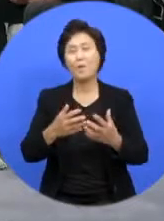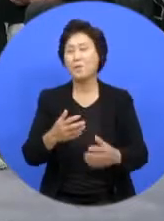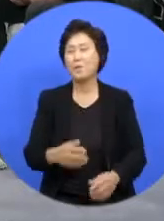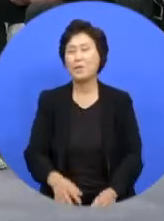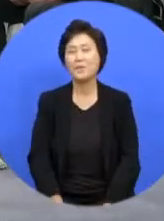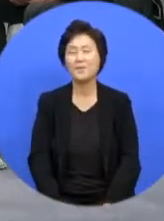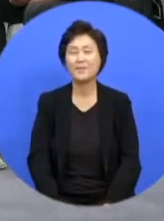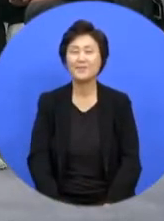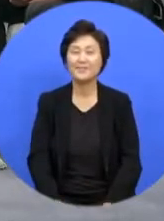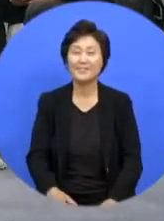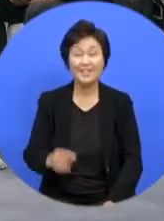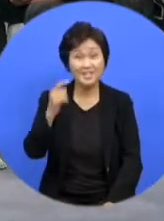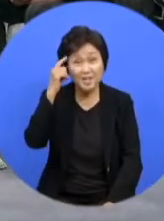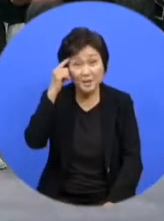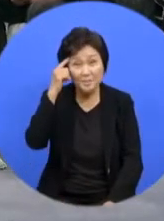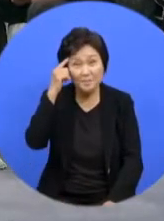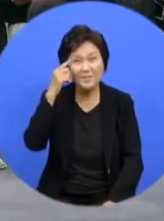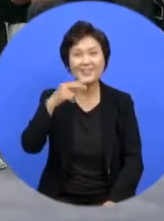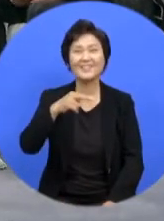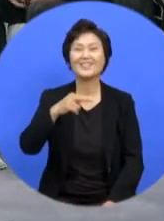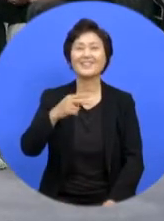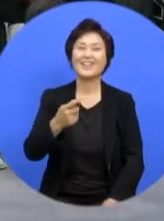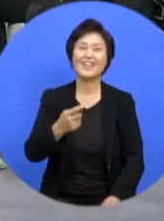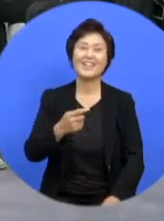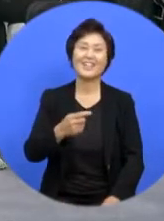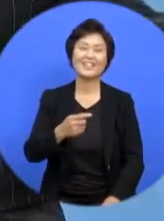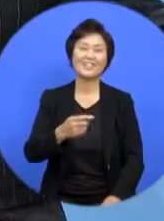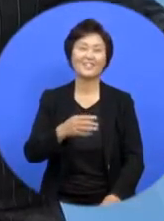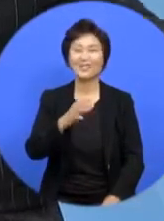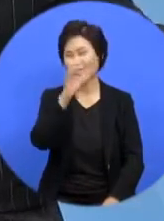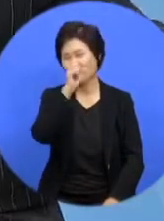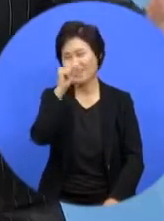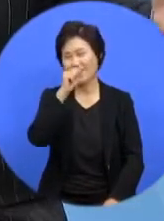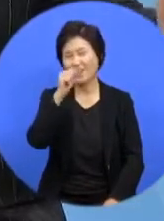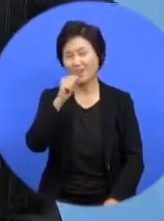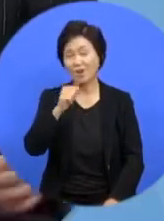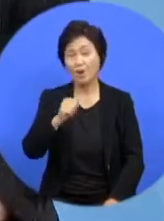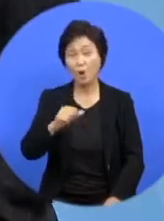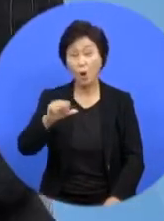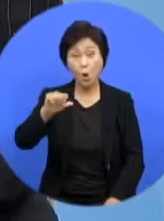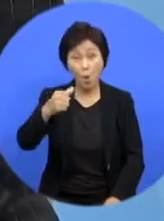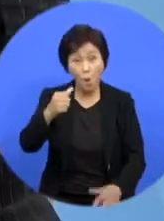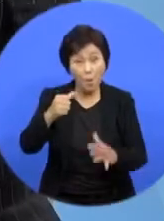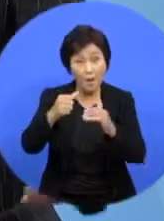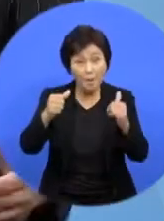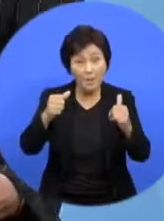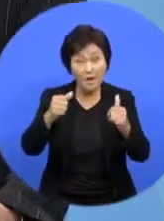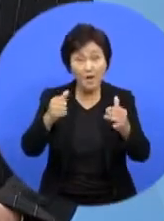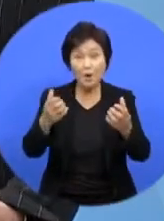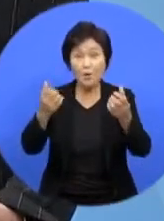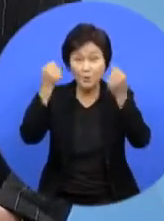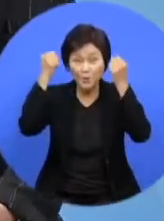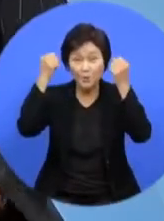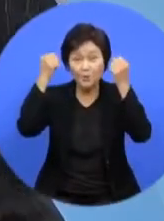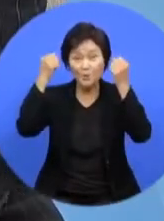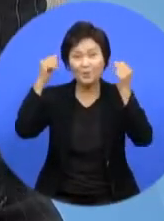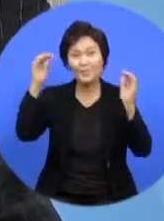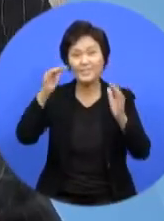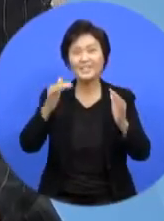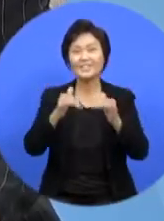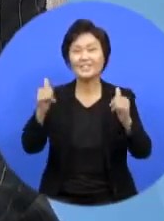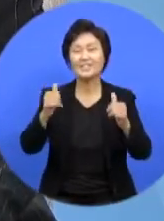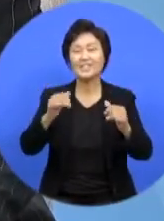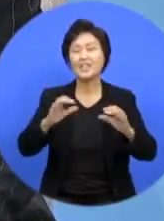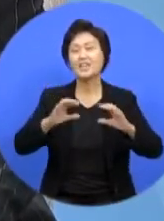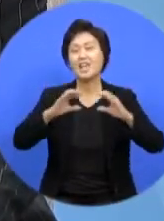아니, 상상만 해도 재밌어요. 네. 500명의 졸업생이 150개 전 세계 교회 아우 그저 학교에 흩어져 있어요. 재밌어요.